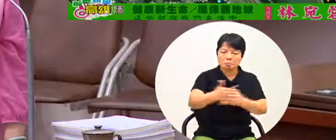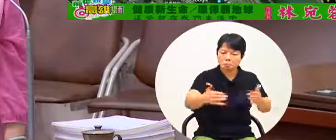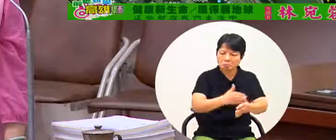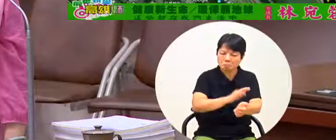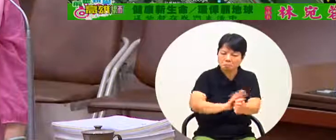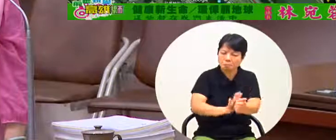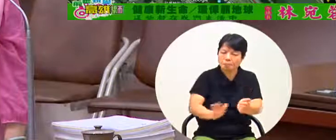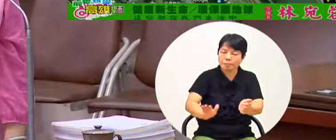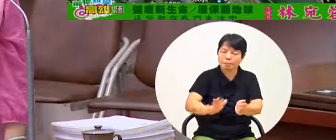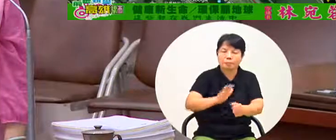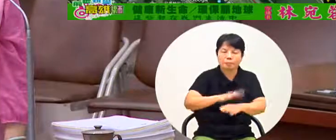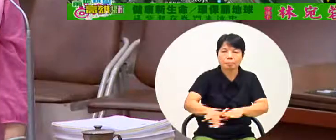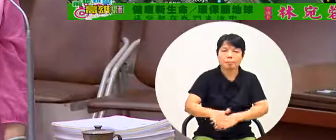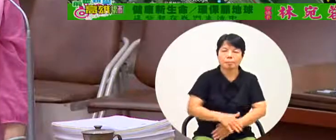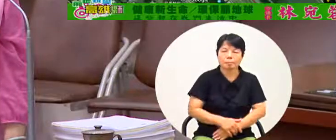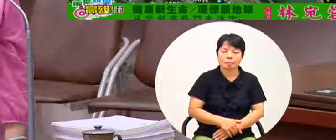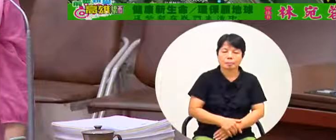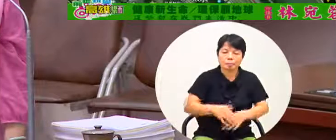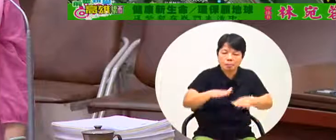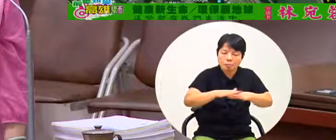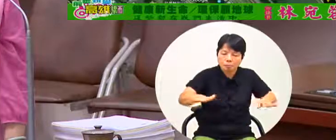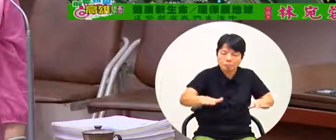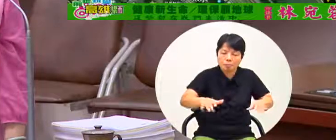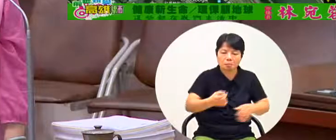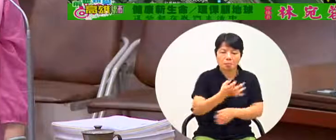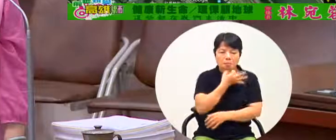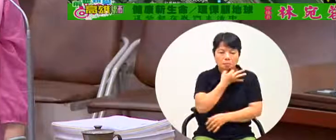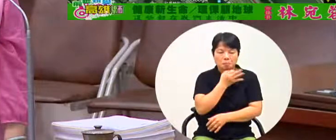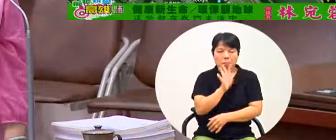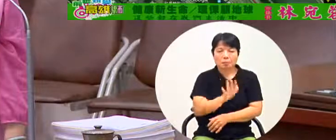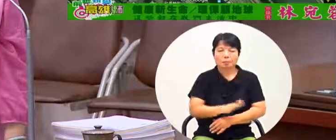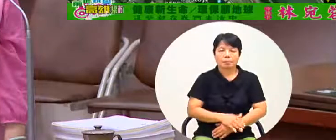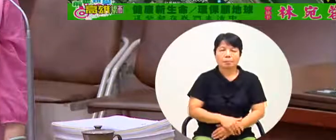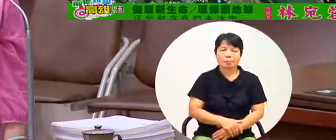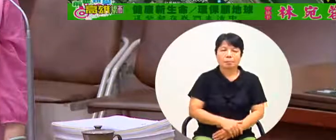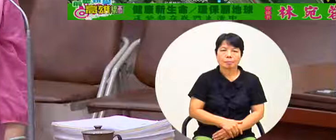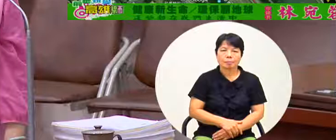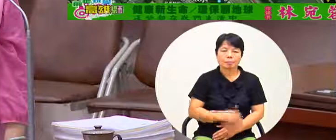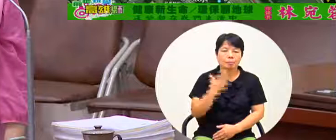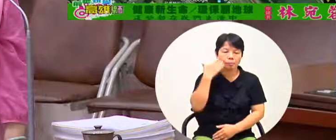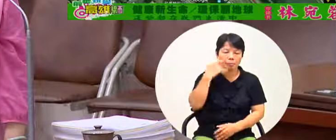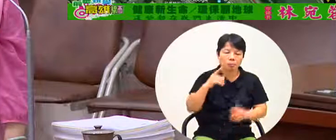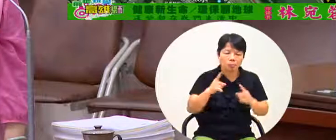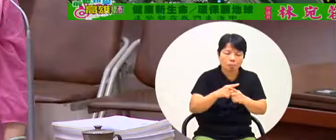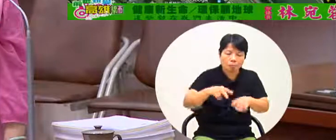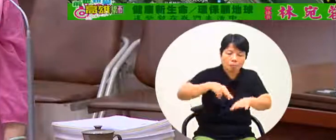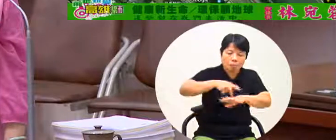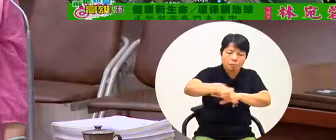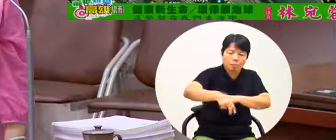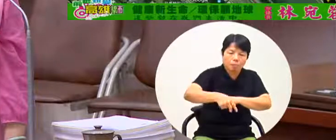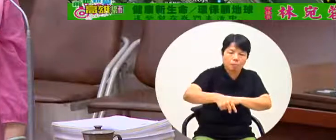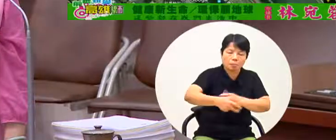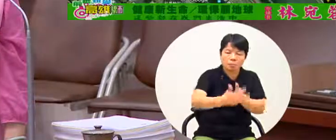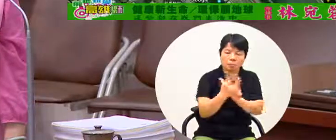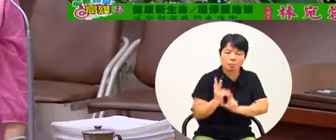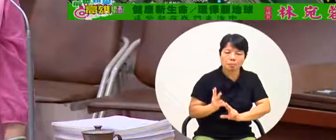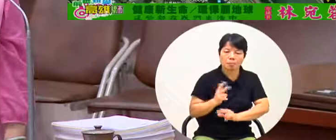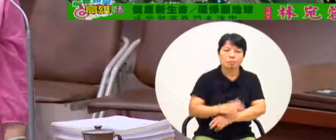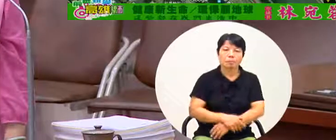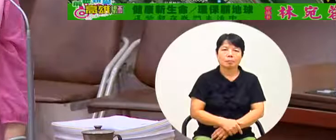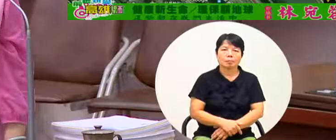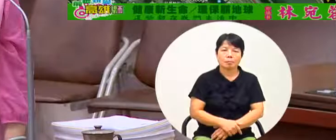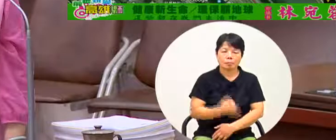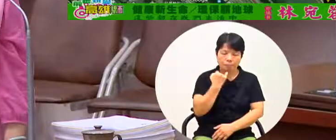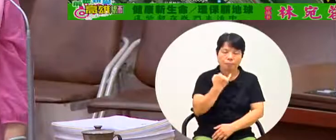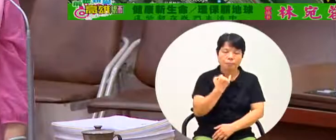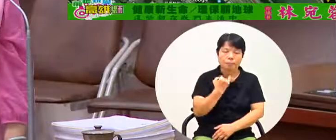全有。疑虑了。那如果说我们用人行景观桥的话，应该是可行的了哈。那才